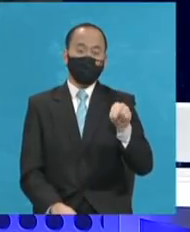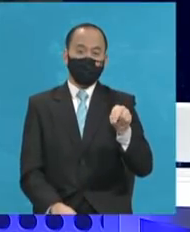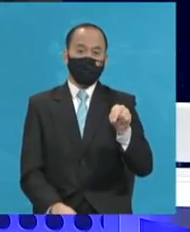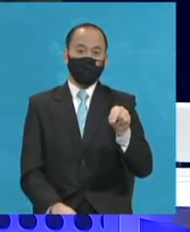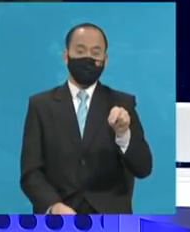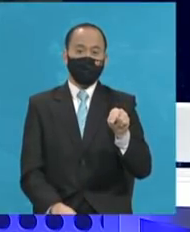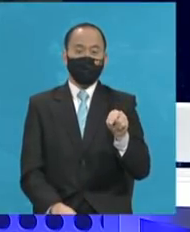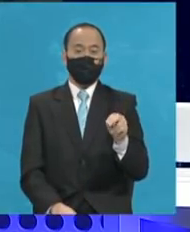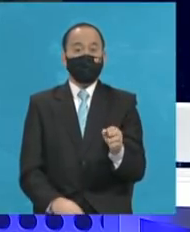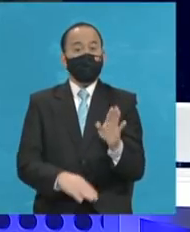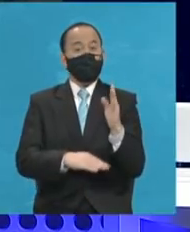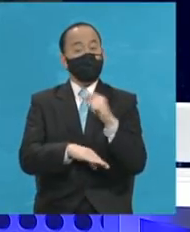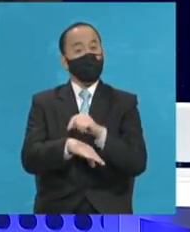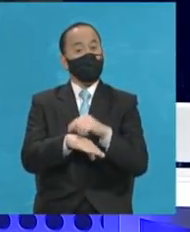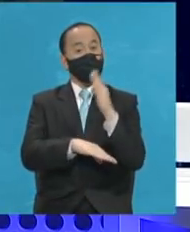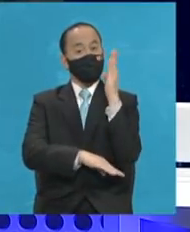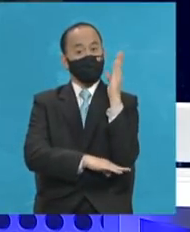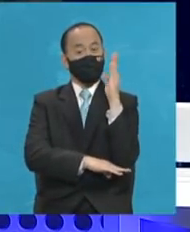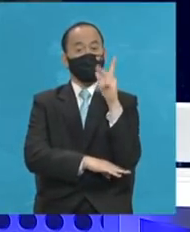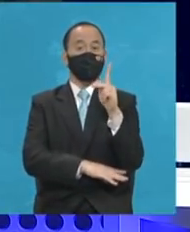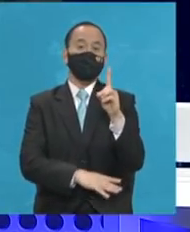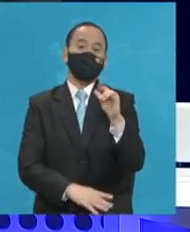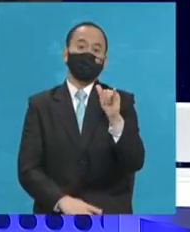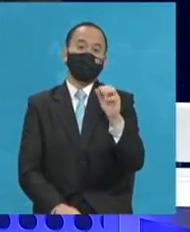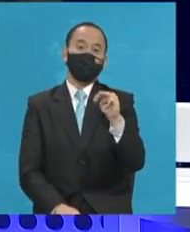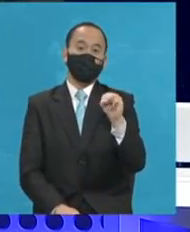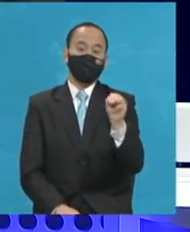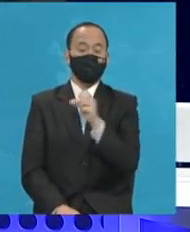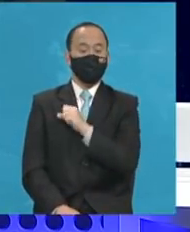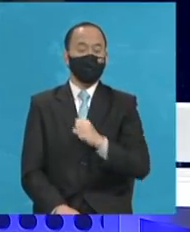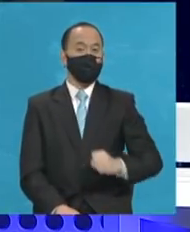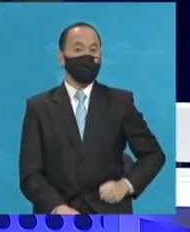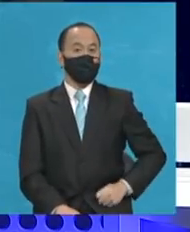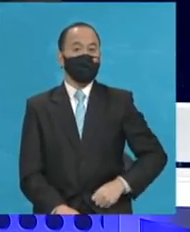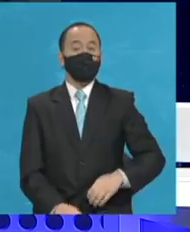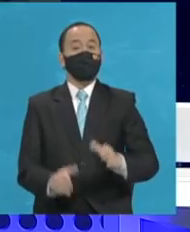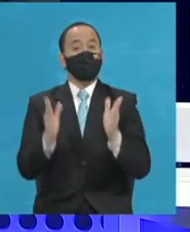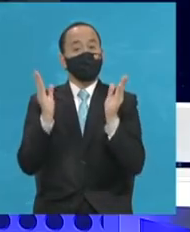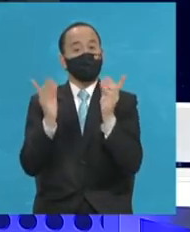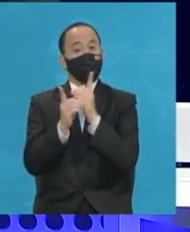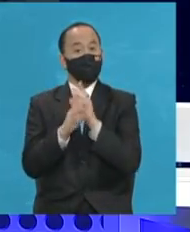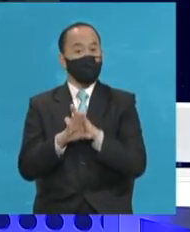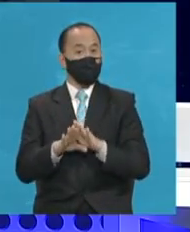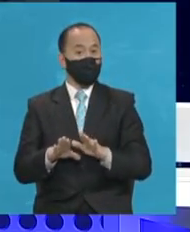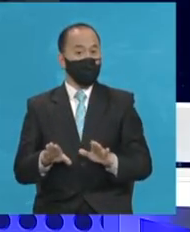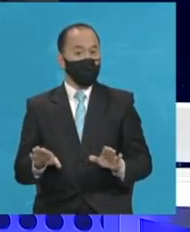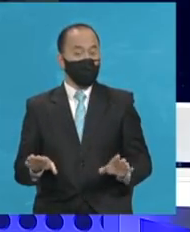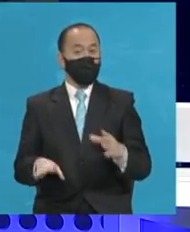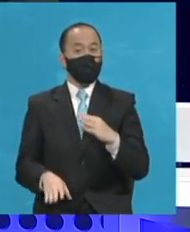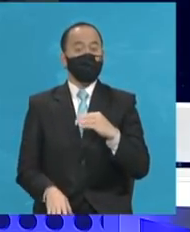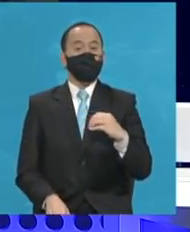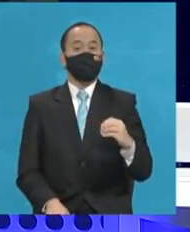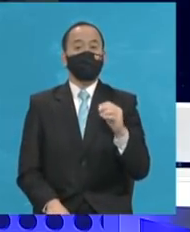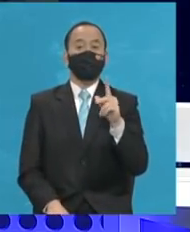Hai pada sebelah tengah hari ke bawah dunia Maha Mulia Paduka seri Baginda Sultan dan yang dipertuan dikarunai Darussalam dan